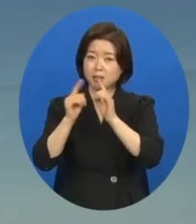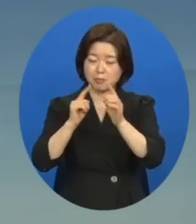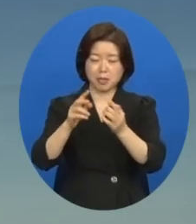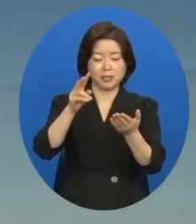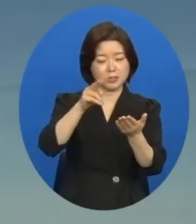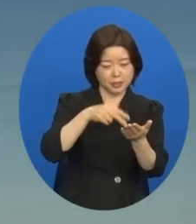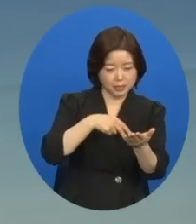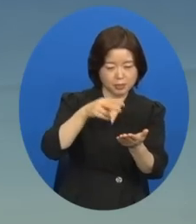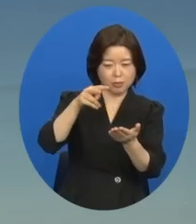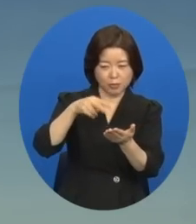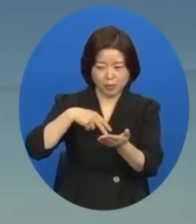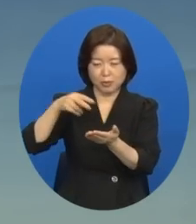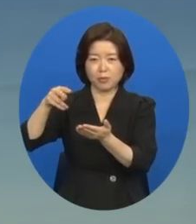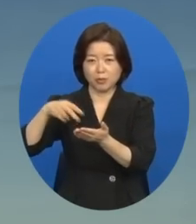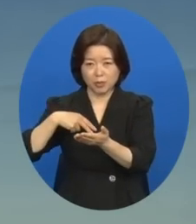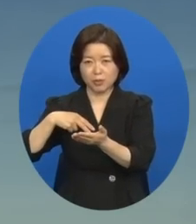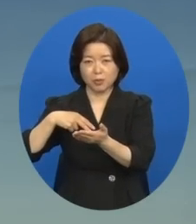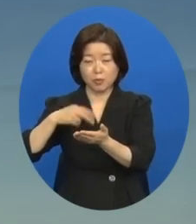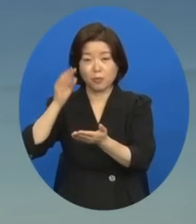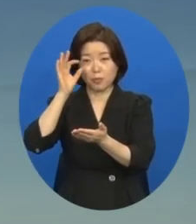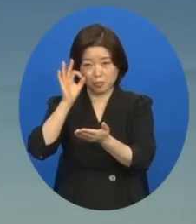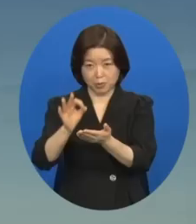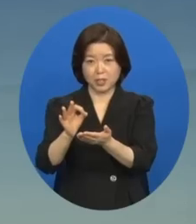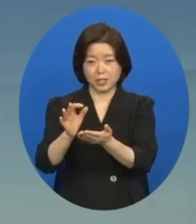읽고 읽고 읽다 보니